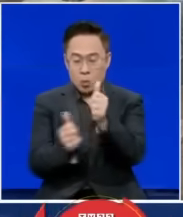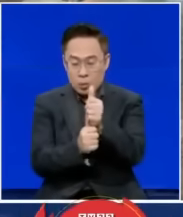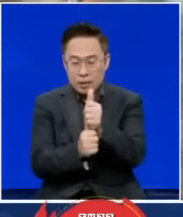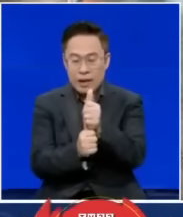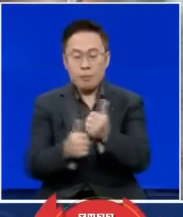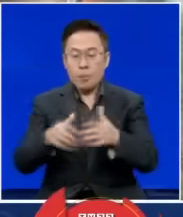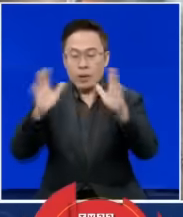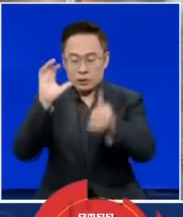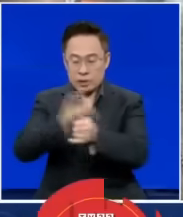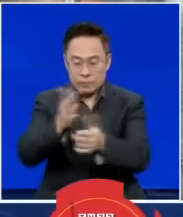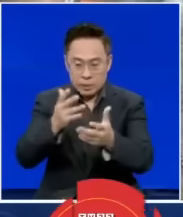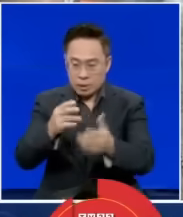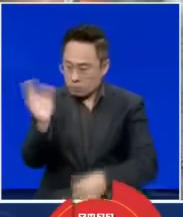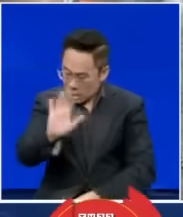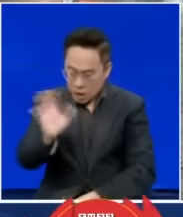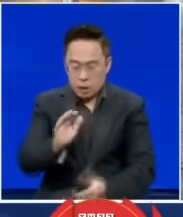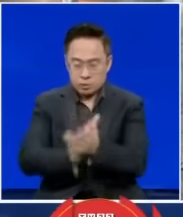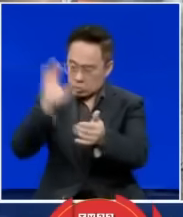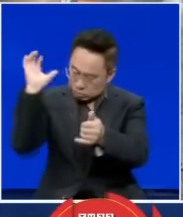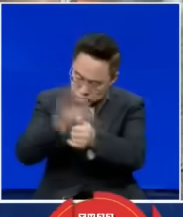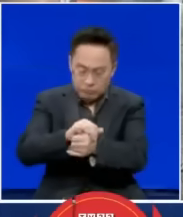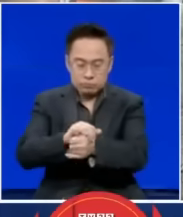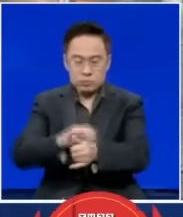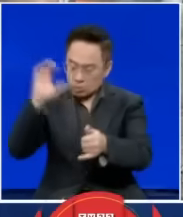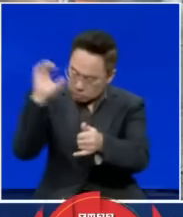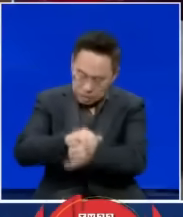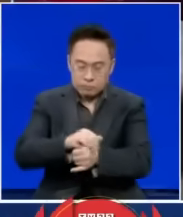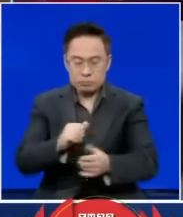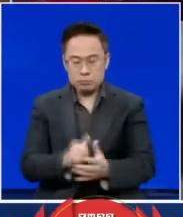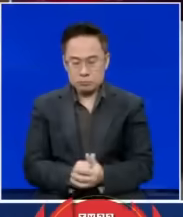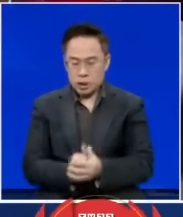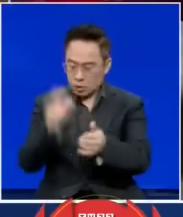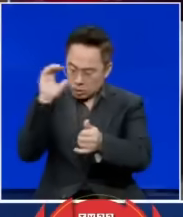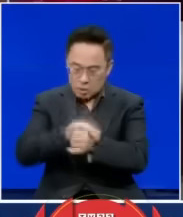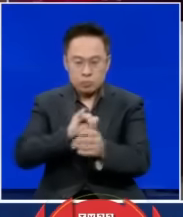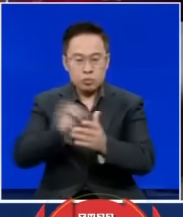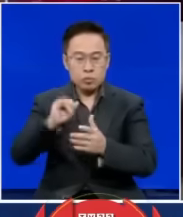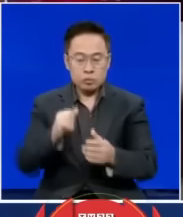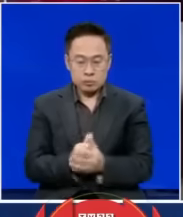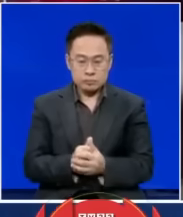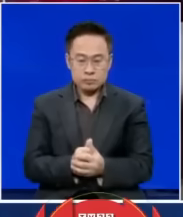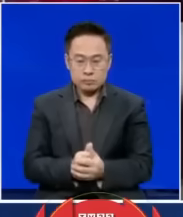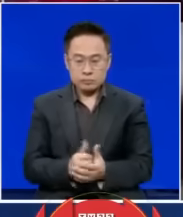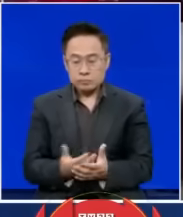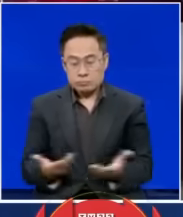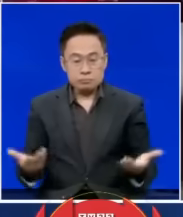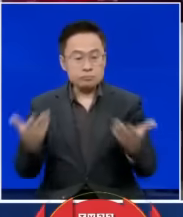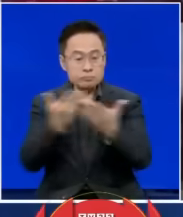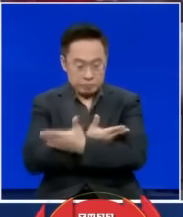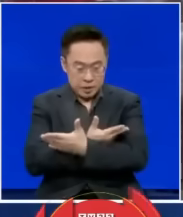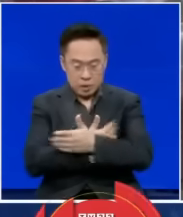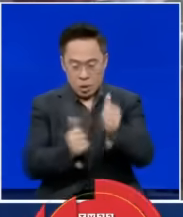างอะท่านอันนั้นที่เขาพูดดีนะ ค ืออันนี้โดนจับยังดีกว่าไปเมาแล้วเกิดอุบัติเหตุแล้วถามว่ากังวลไหมช่วงนี้เขาจะปรับครม.